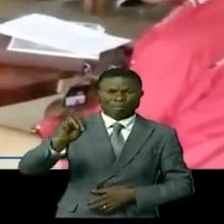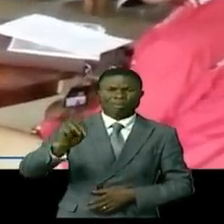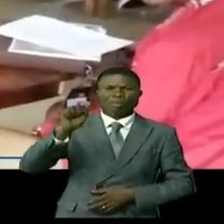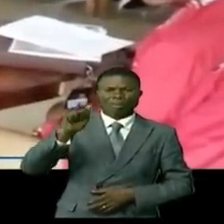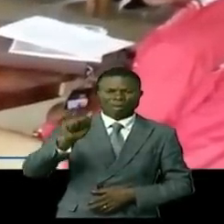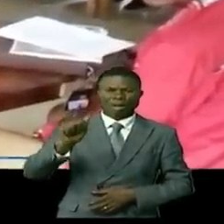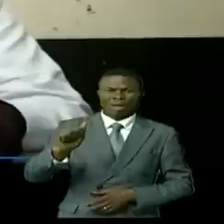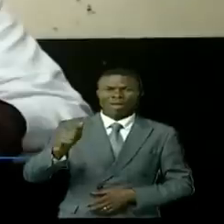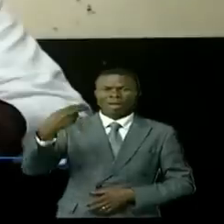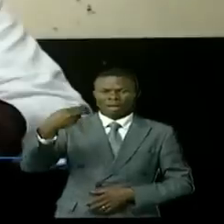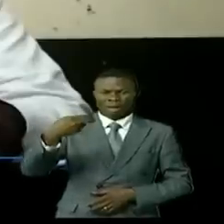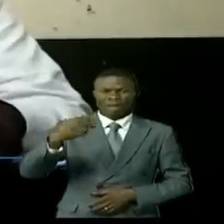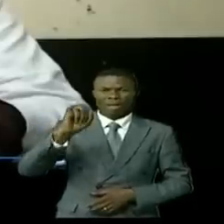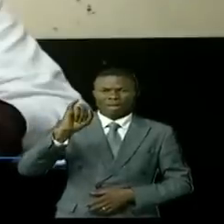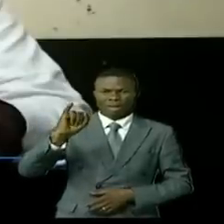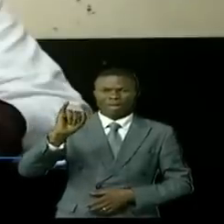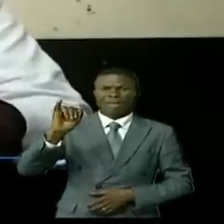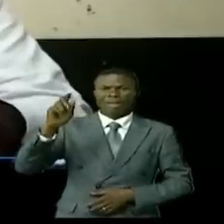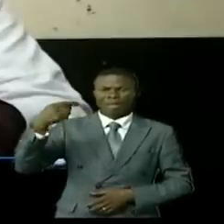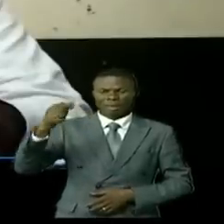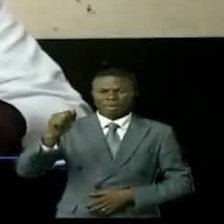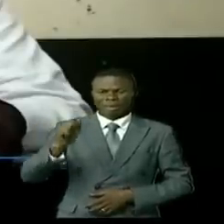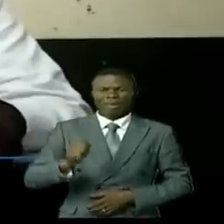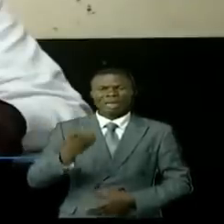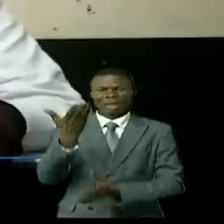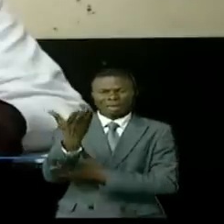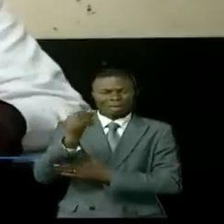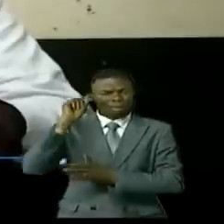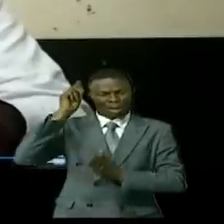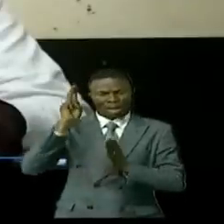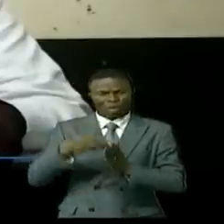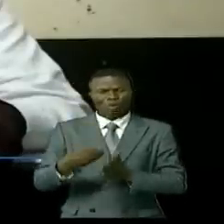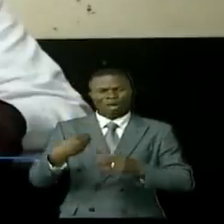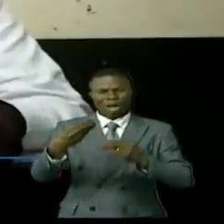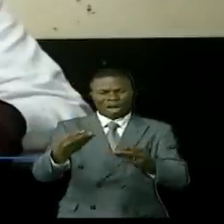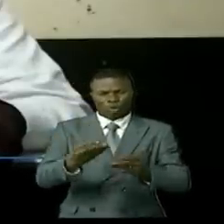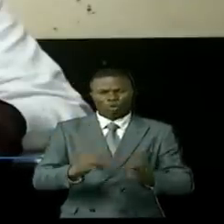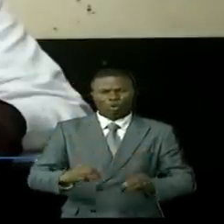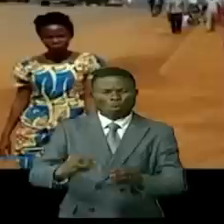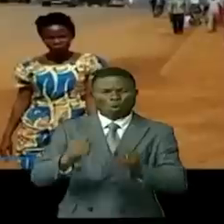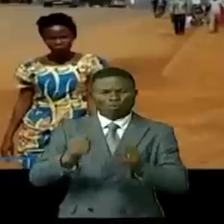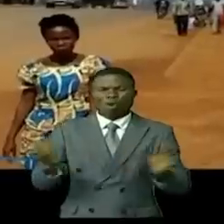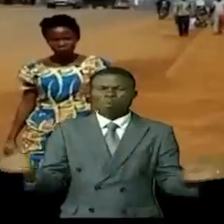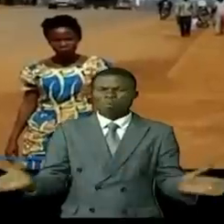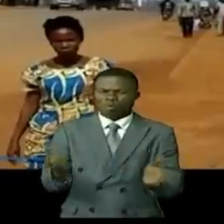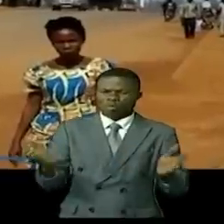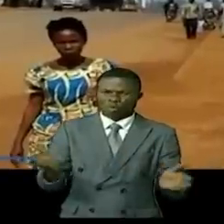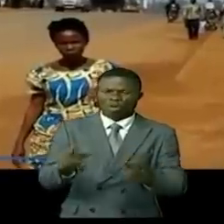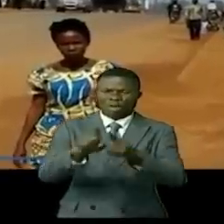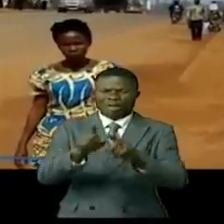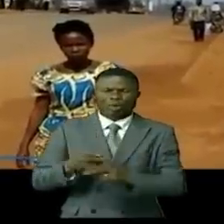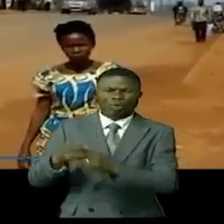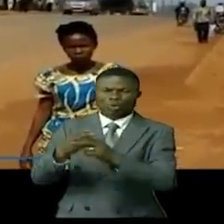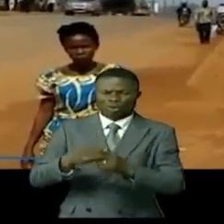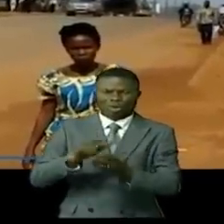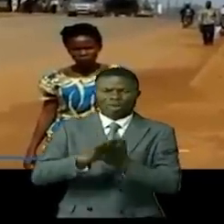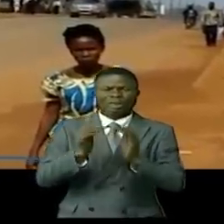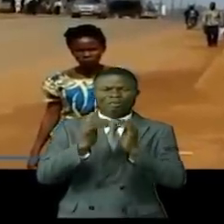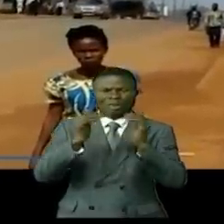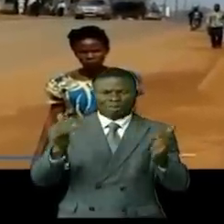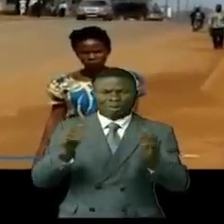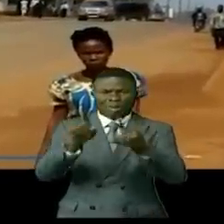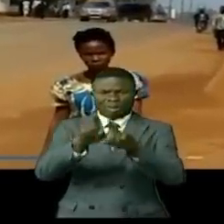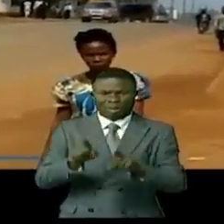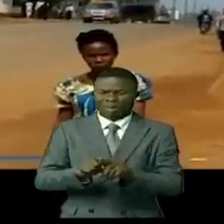gouvernement à renforcer le service de défense et de sécurité avec de moyens conséquents pour la stabilisation non seulement de ces territoires mais aussi